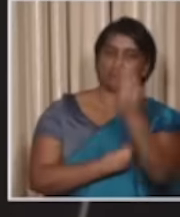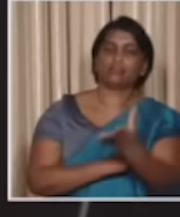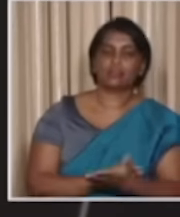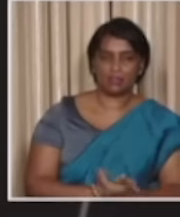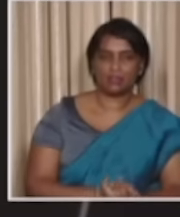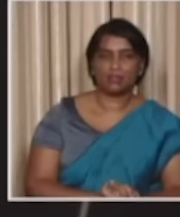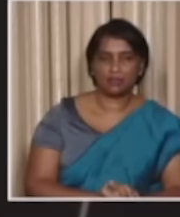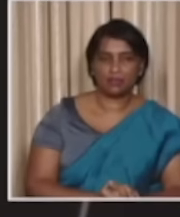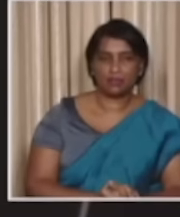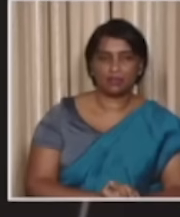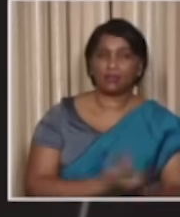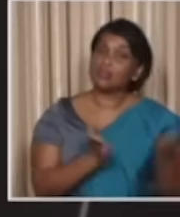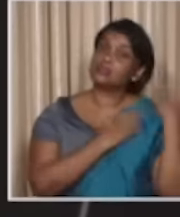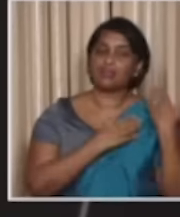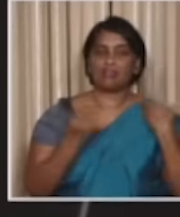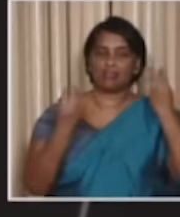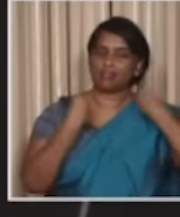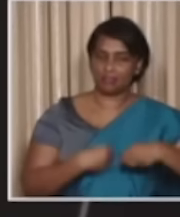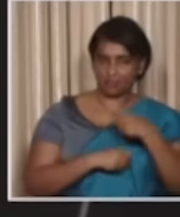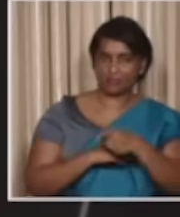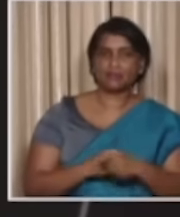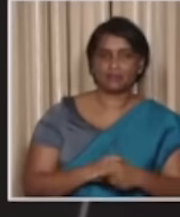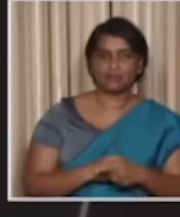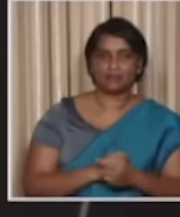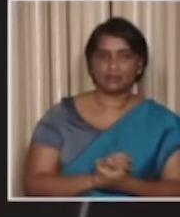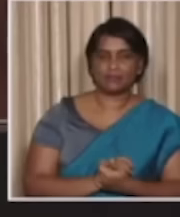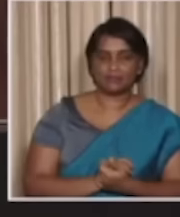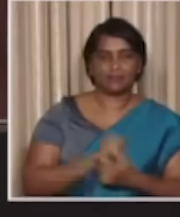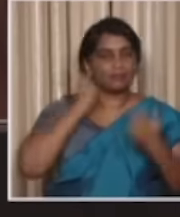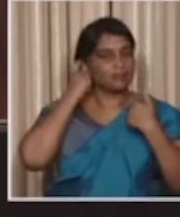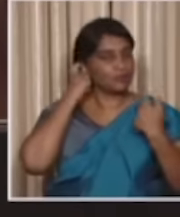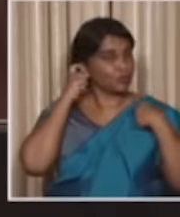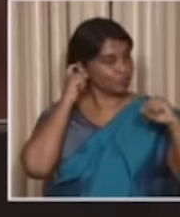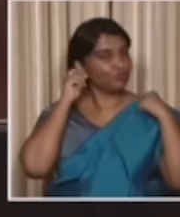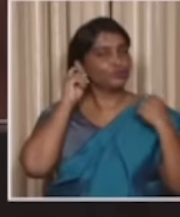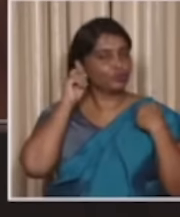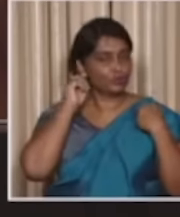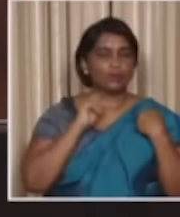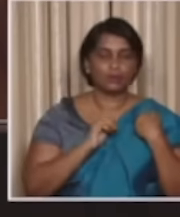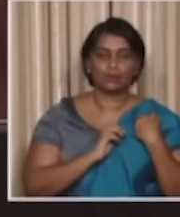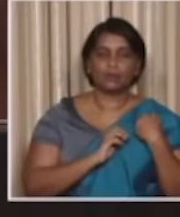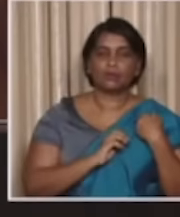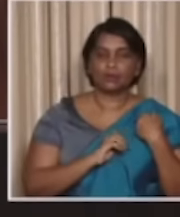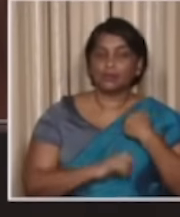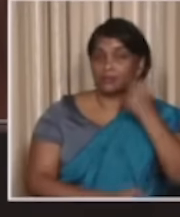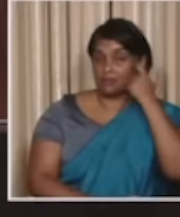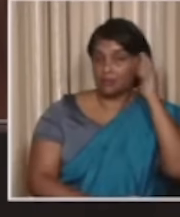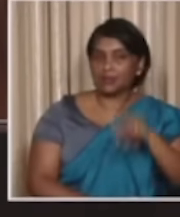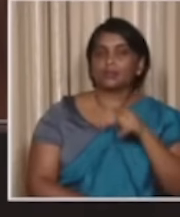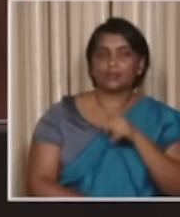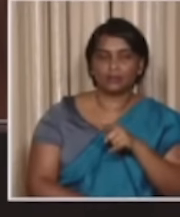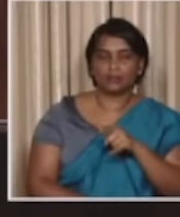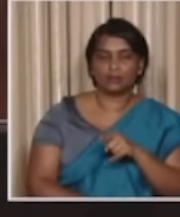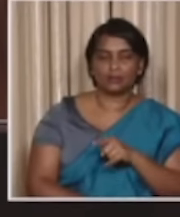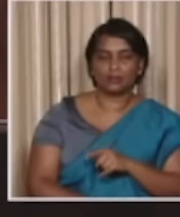මන්ත්‍රී තුමල්ලා බාධා කරන්න එපා රෝහණ බණ්ඩාර මැතිතුමා රෝහණ බණ්ඩාර මැතිතුමා වාඩි වෙන්න මතක තියාගන්න ගරු මන්ත්‍රී